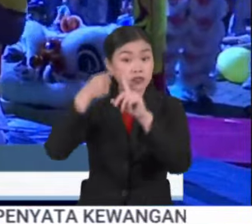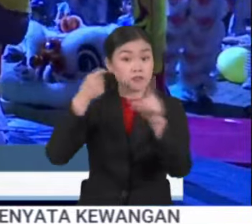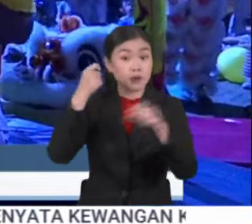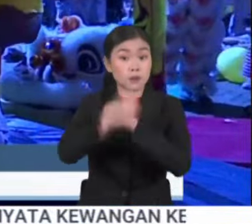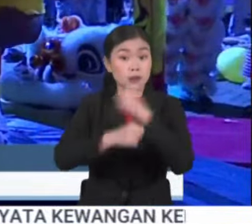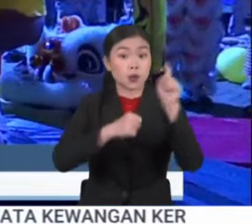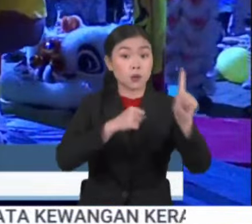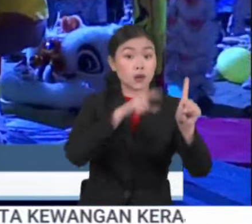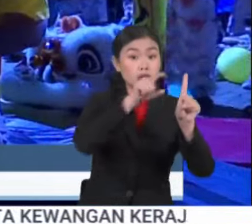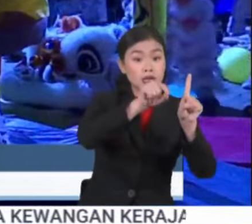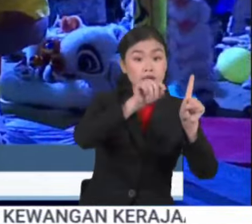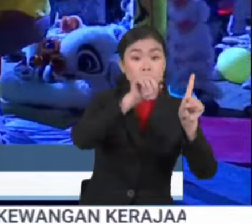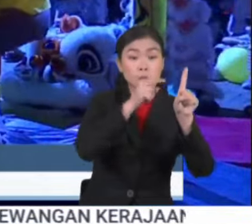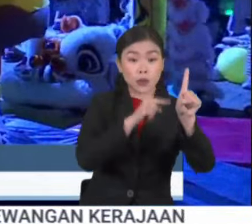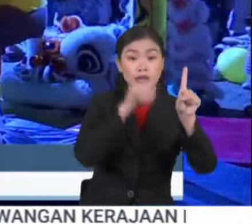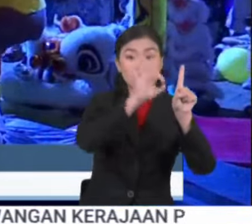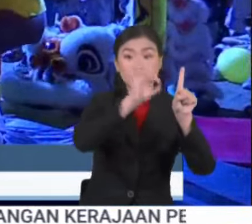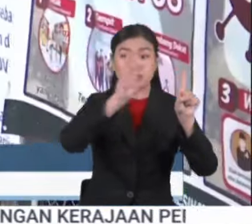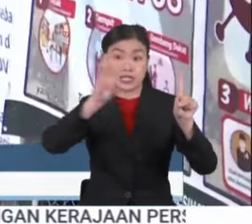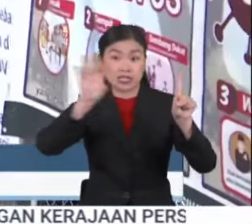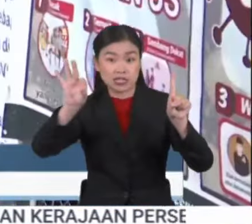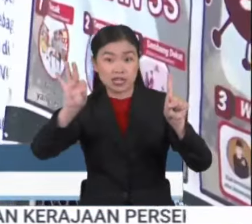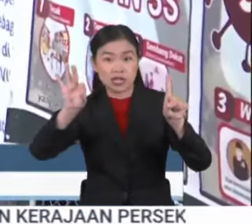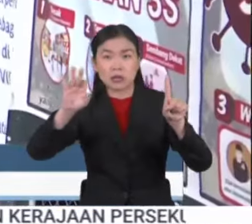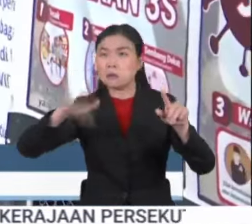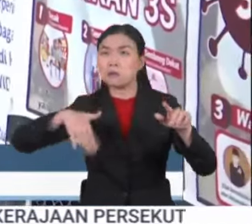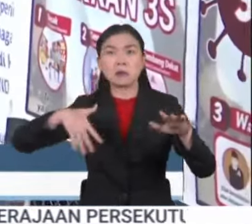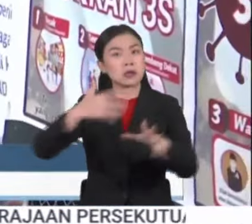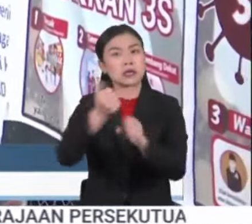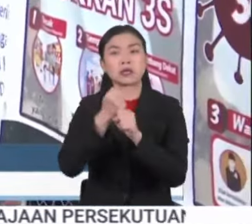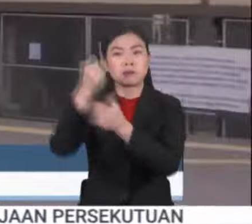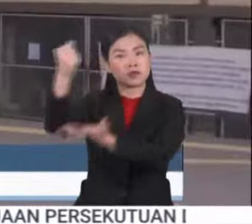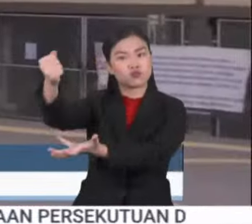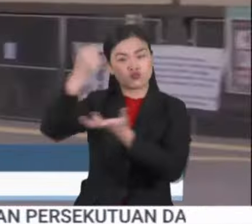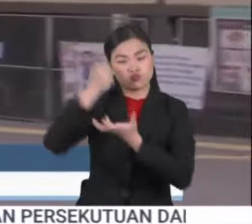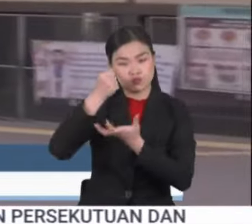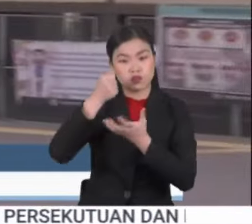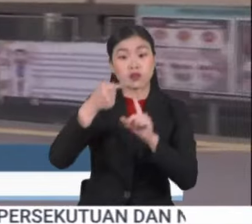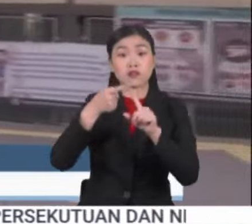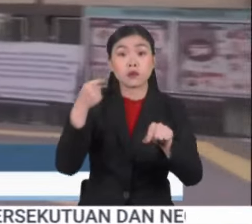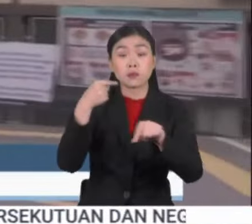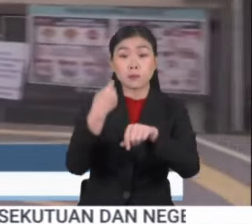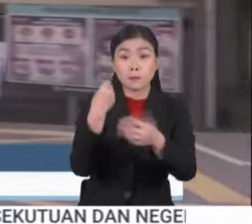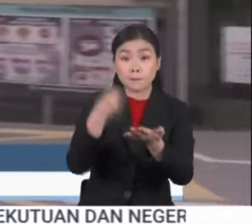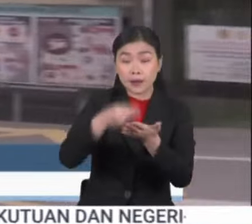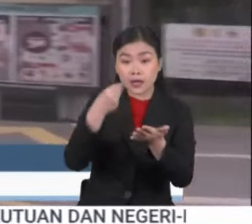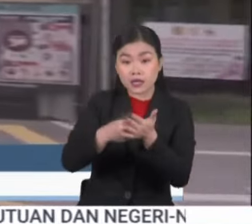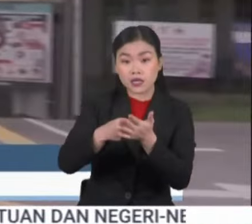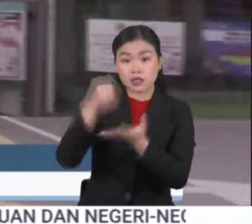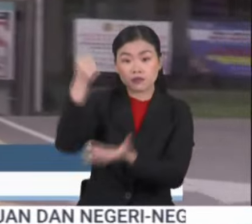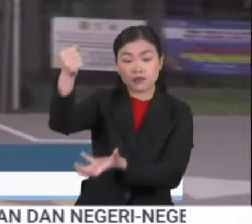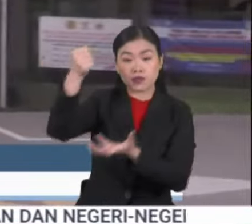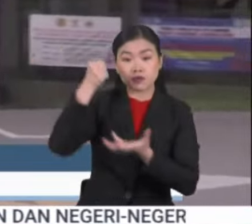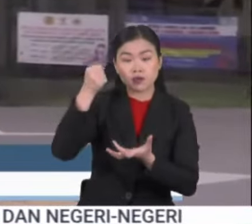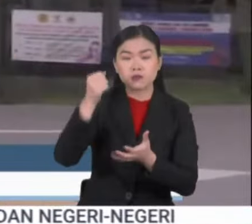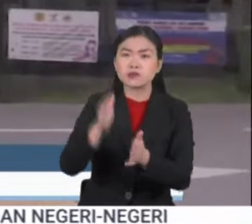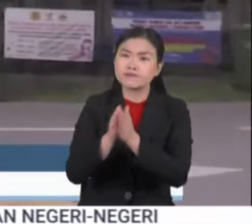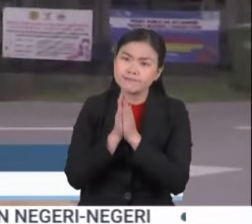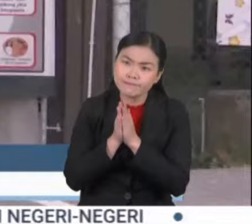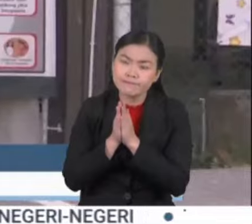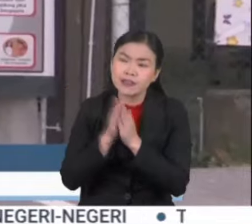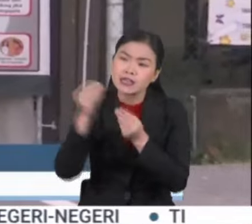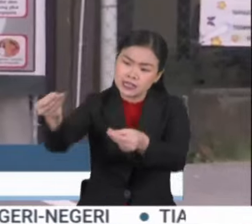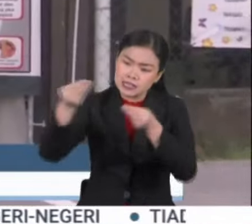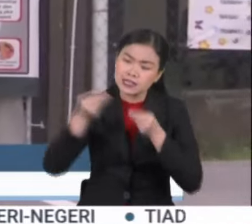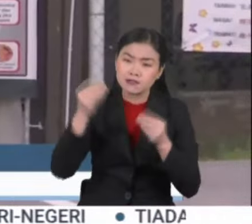money? You think it's just more than 600 million lah. You know, with that money, we just ask we fair to Sarawak because we want to